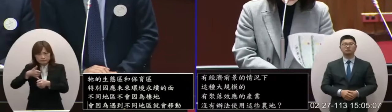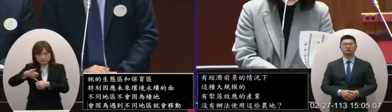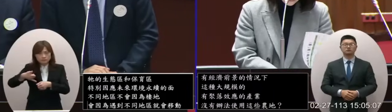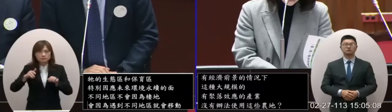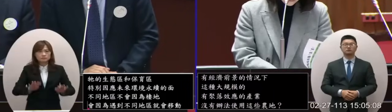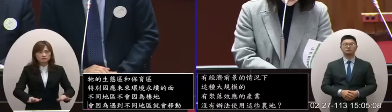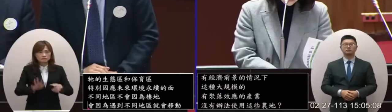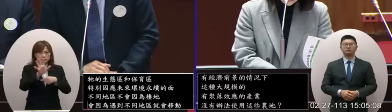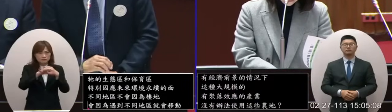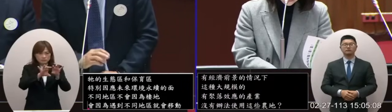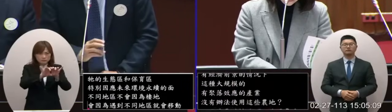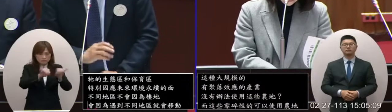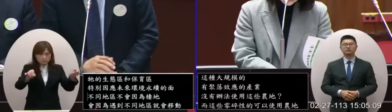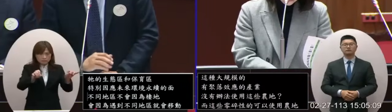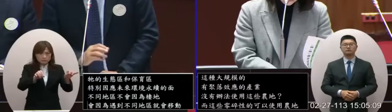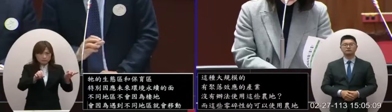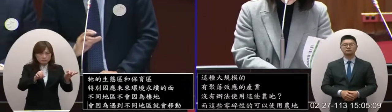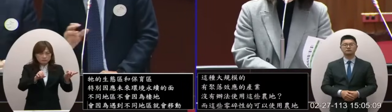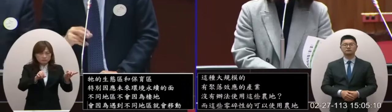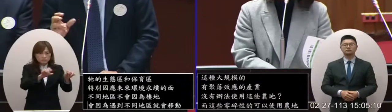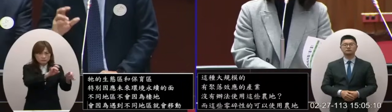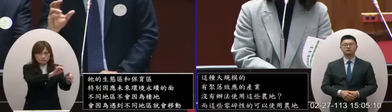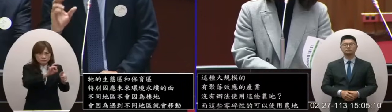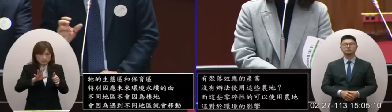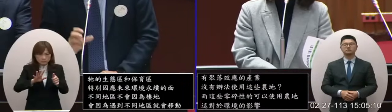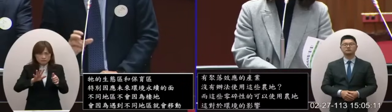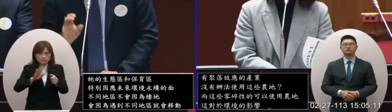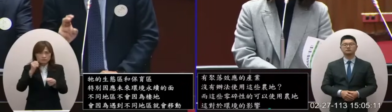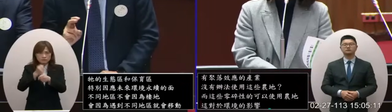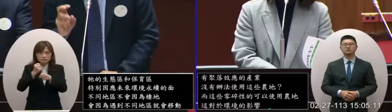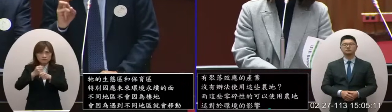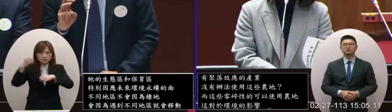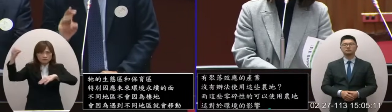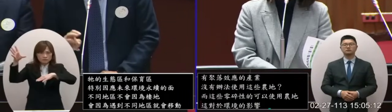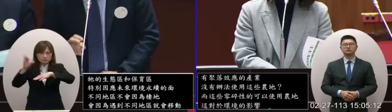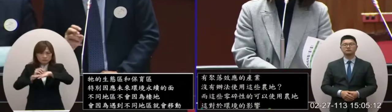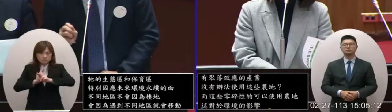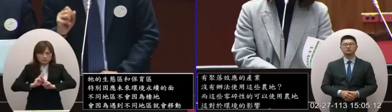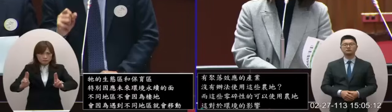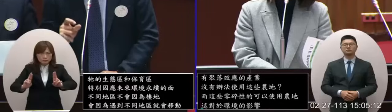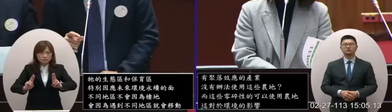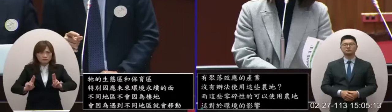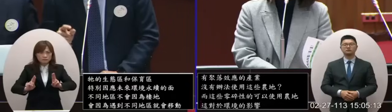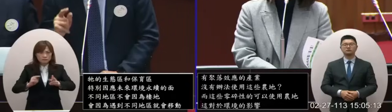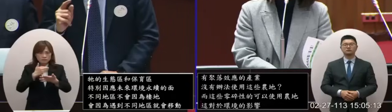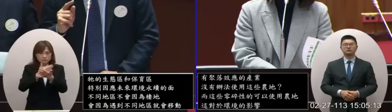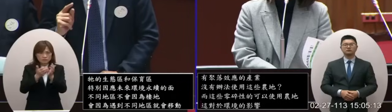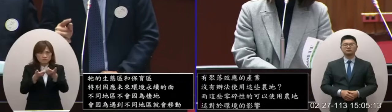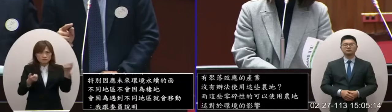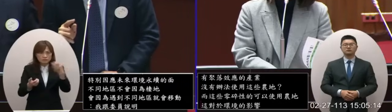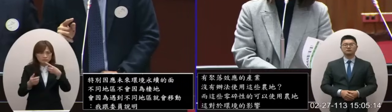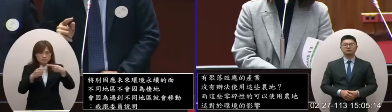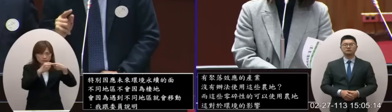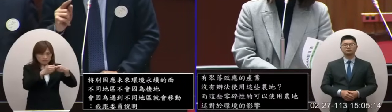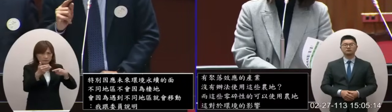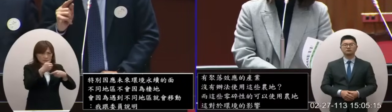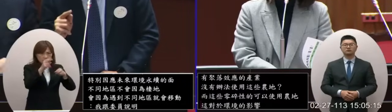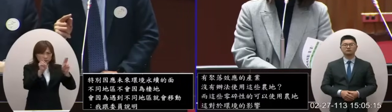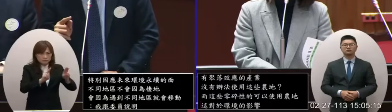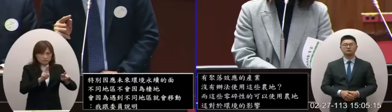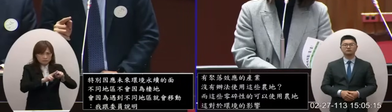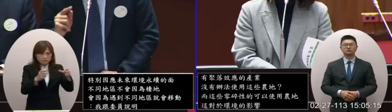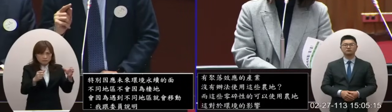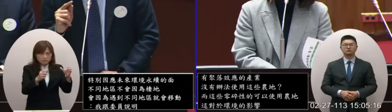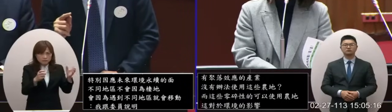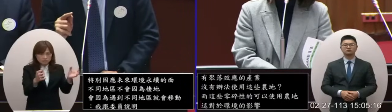以农地提供作为光电用使用的部分大概分为三大类，第一大类就是余电共生区，那这